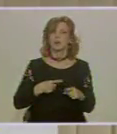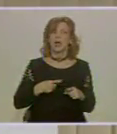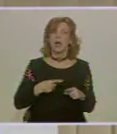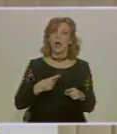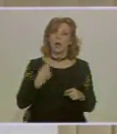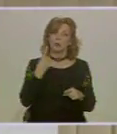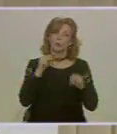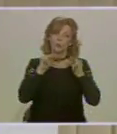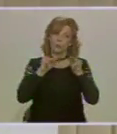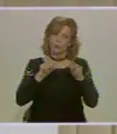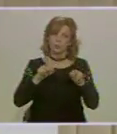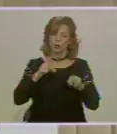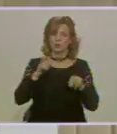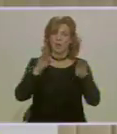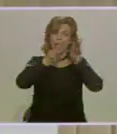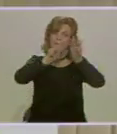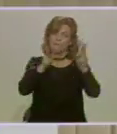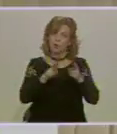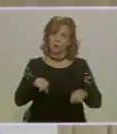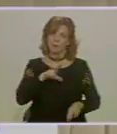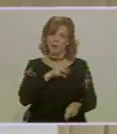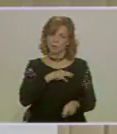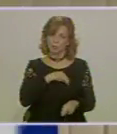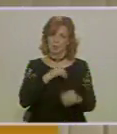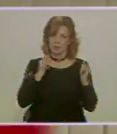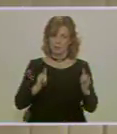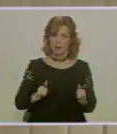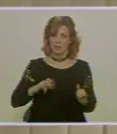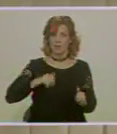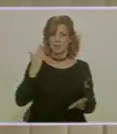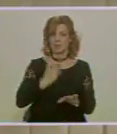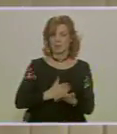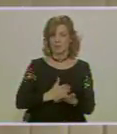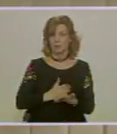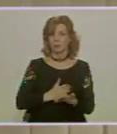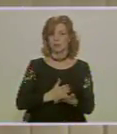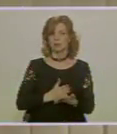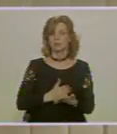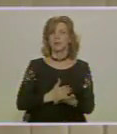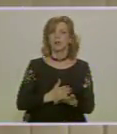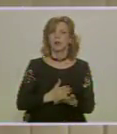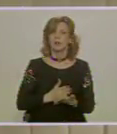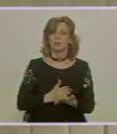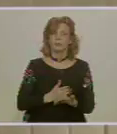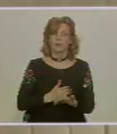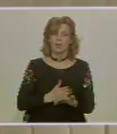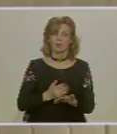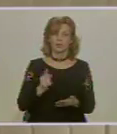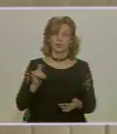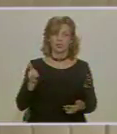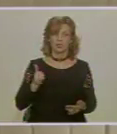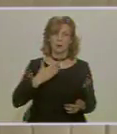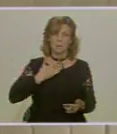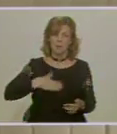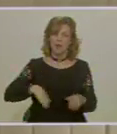anume de a forma studenți. Acest lucru, sigur, este cel care stă tot timpul în